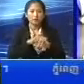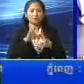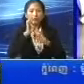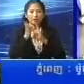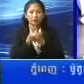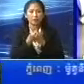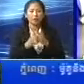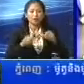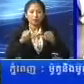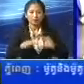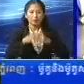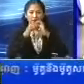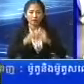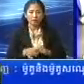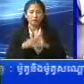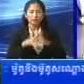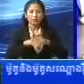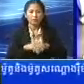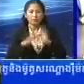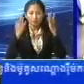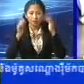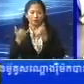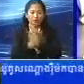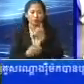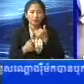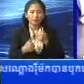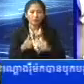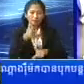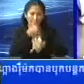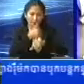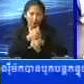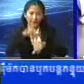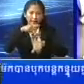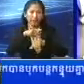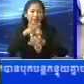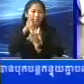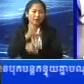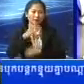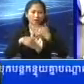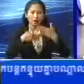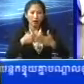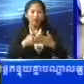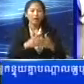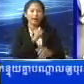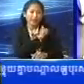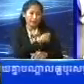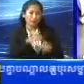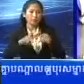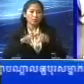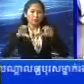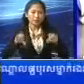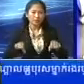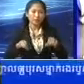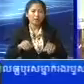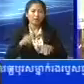ត្រូវបន្តកិច្ចសហការគ្នាយ៉ាងជិតស្និទ្ធជាមួយនឹងប្រវេជអាជ្ញារដ្ឋនីខេតកងកម្លាំងប្រដាប់អាវុធគ្រប់ប្រភេទអាជ្ញាធរមូលដ្ឋានដែលជា